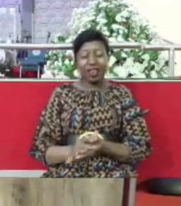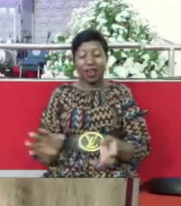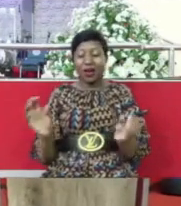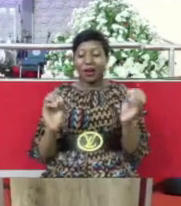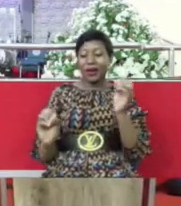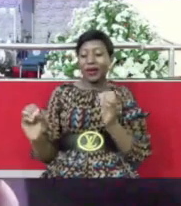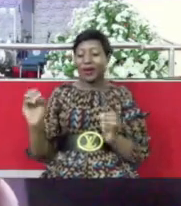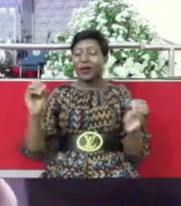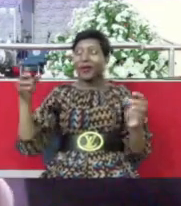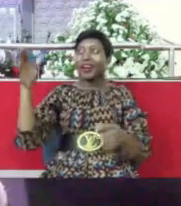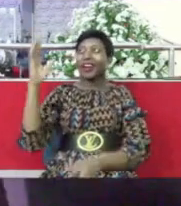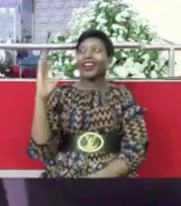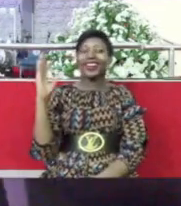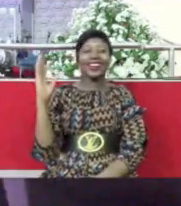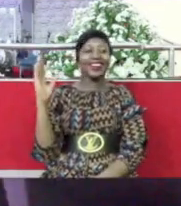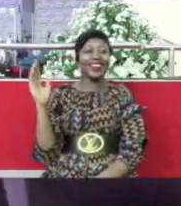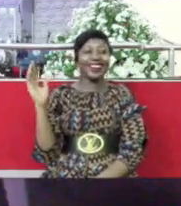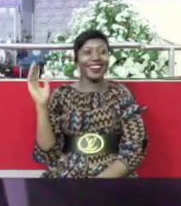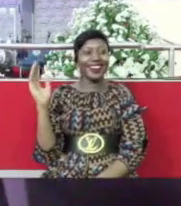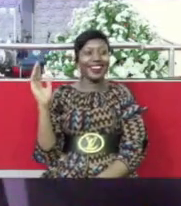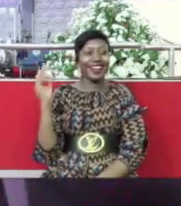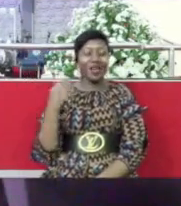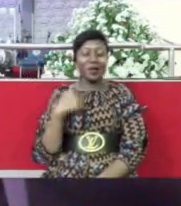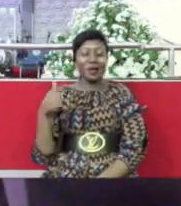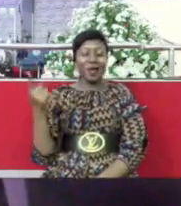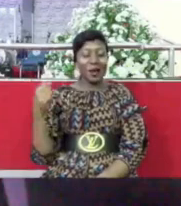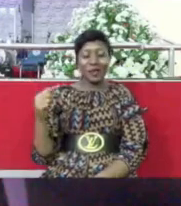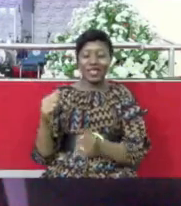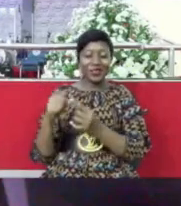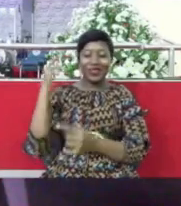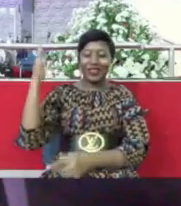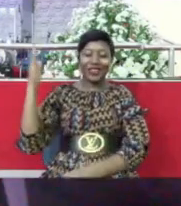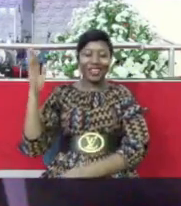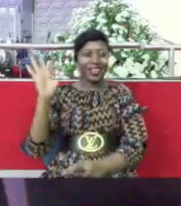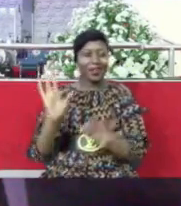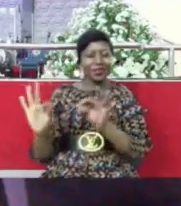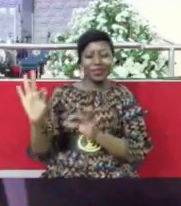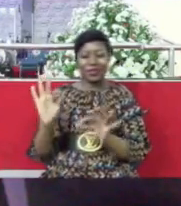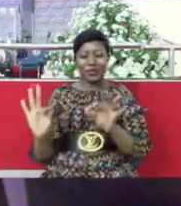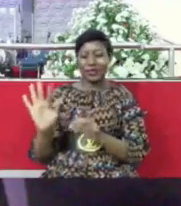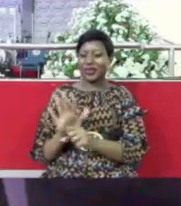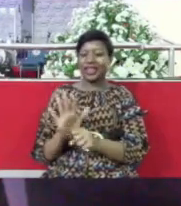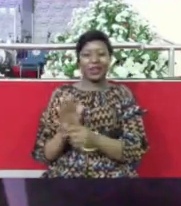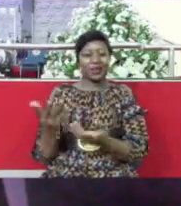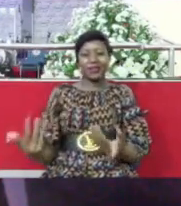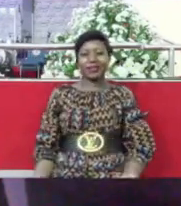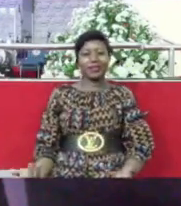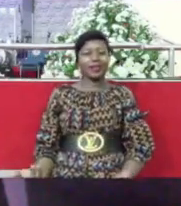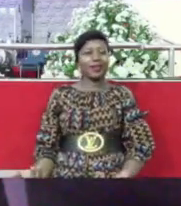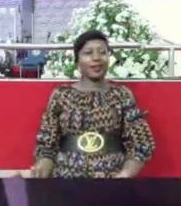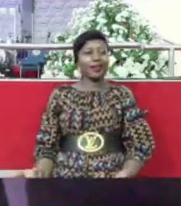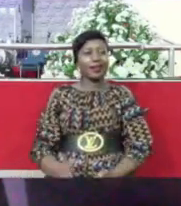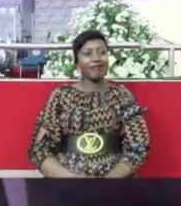Hey, Mungu. I'm coming to you. Na kuja in the name of the Lord. Kwa jina